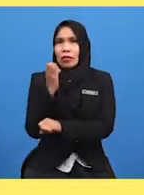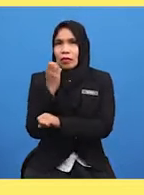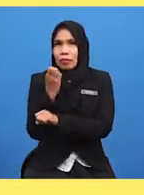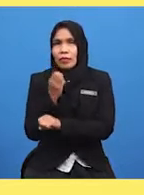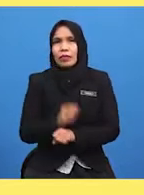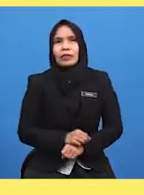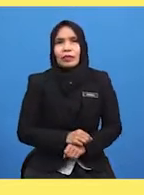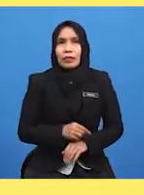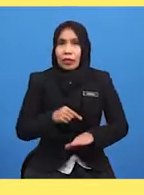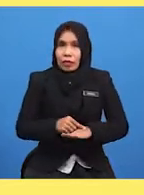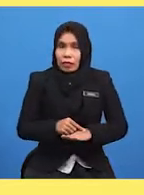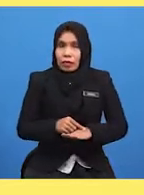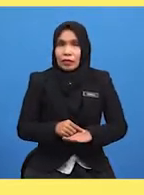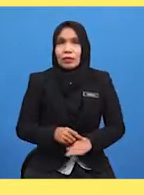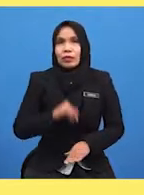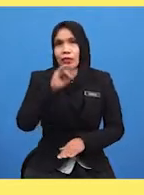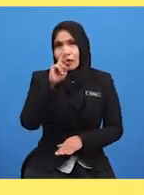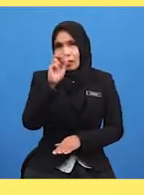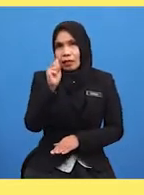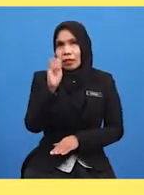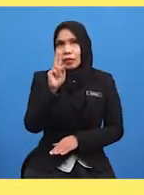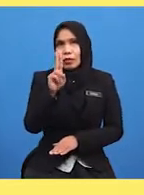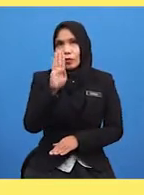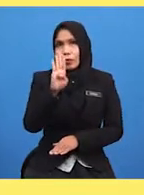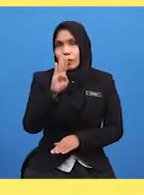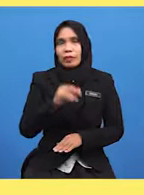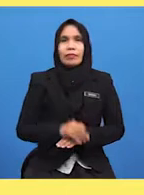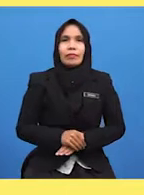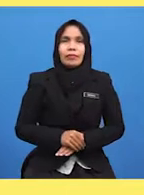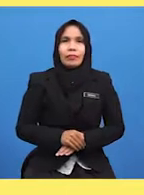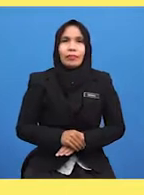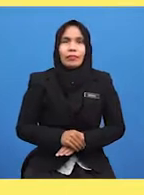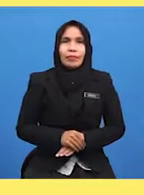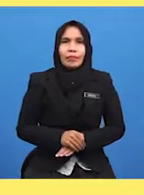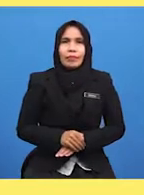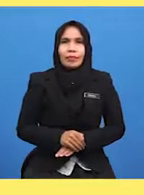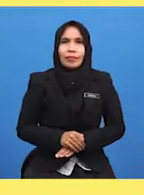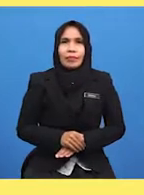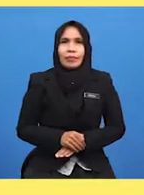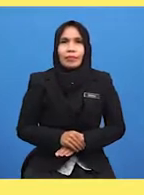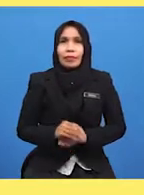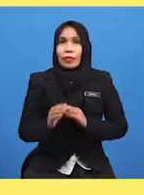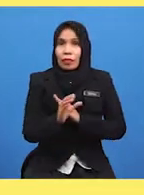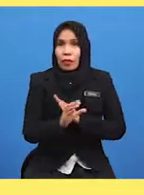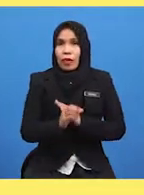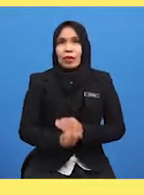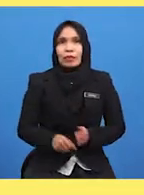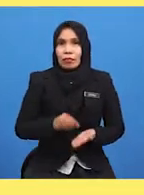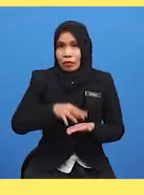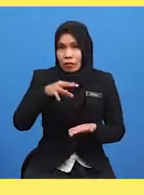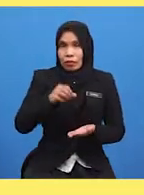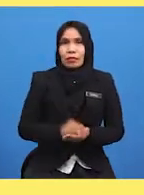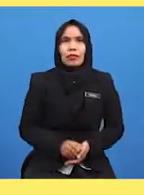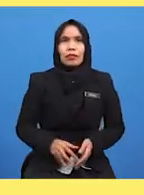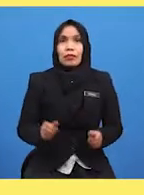perlombongan yang terdapat diraup dengan Bertuah San 14.000 batu persegi paham bukan saja kaya dengan